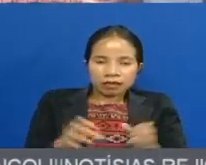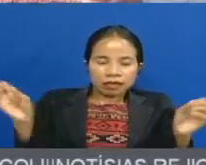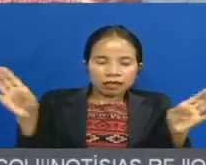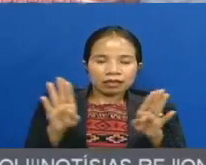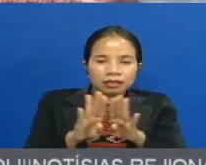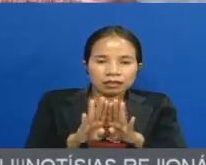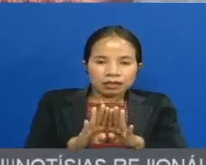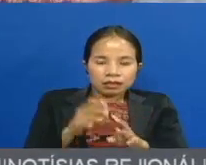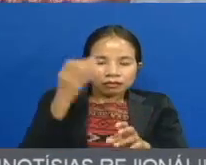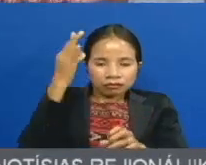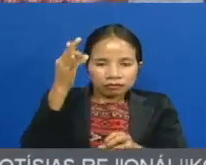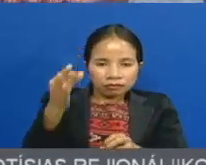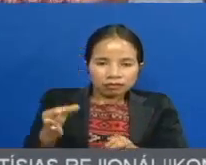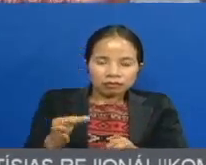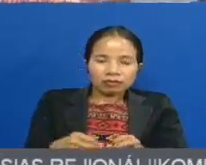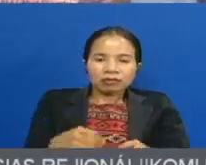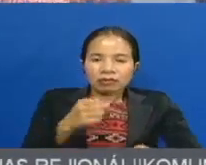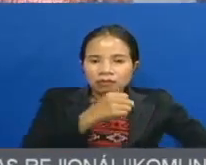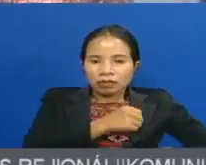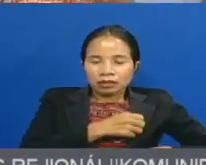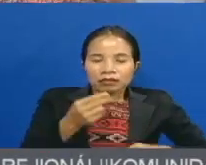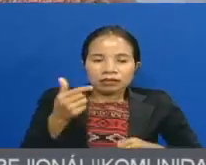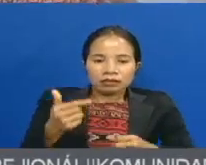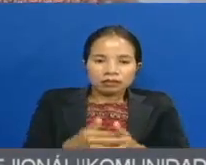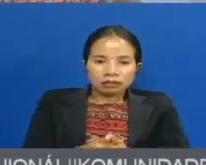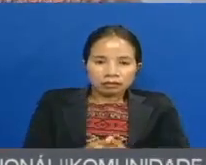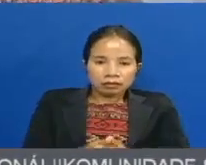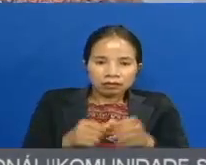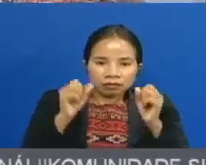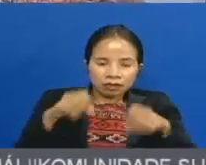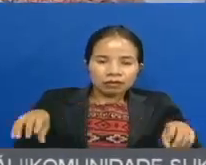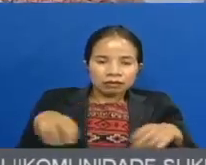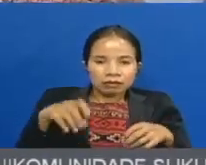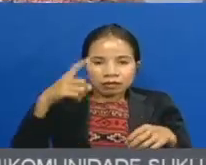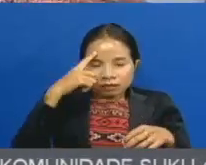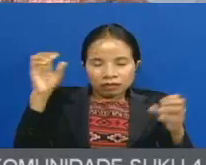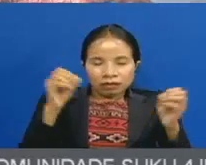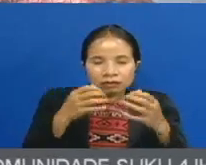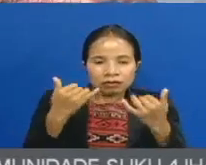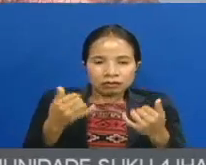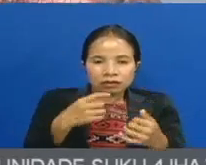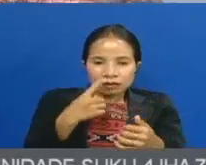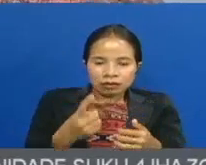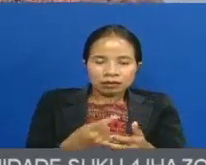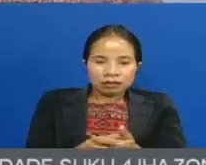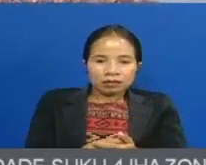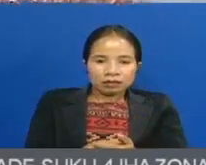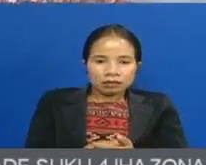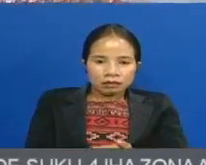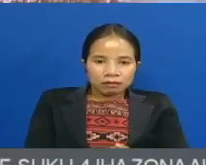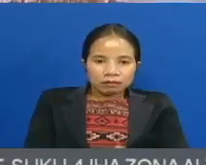se ambarua se meri militar la to medik civismos bel sirisun ba porque la os un india ne los at servidit